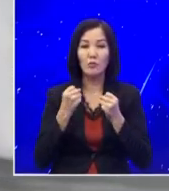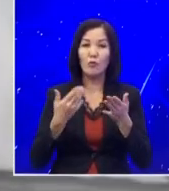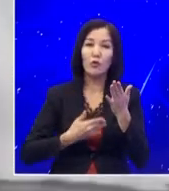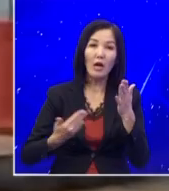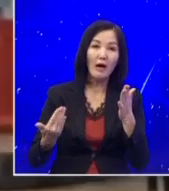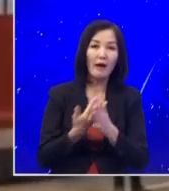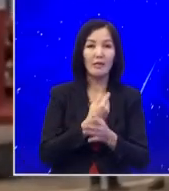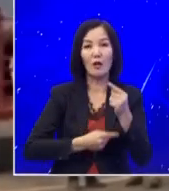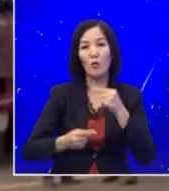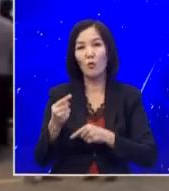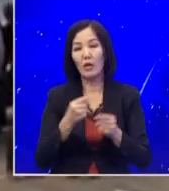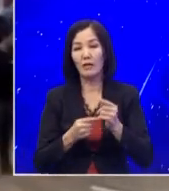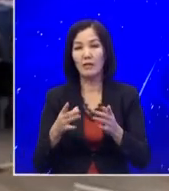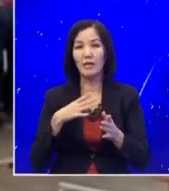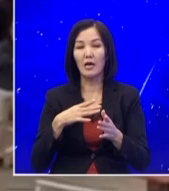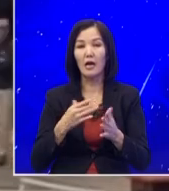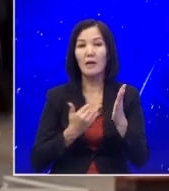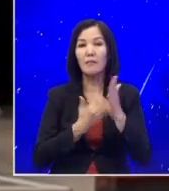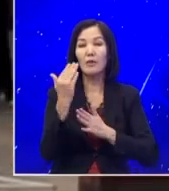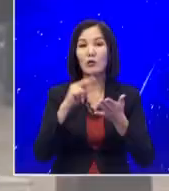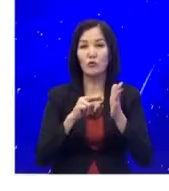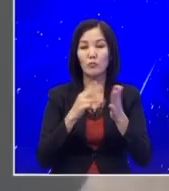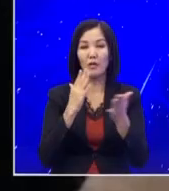оралды. Алға қойған тағы да биік межелері бар.